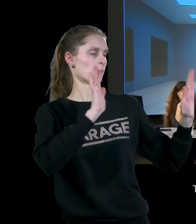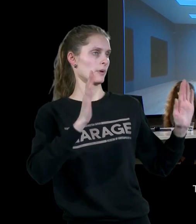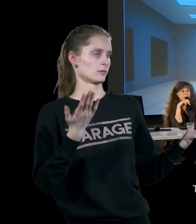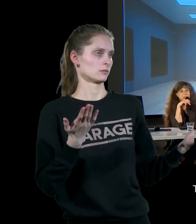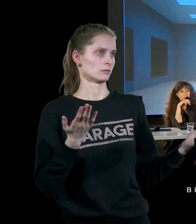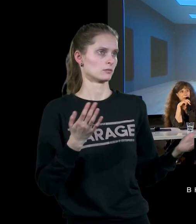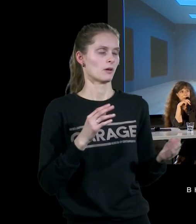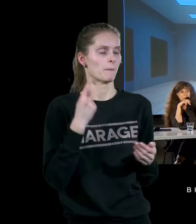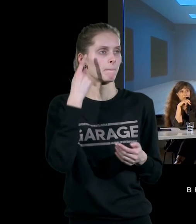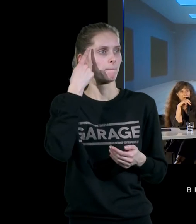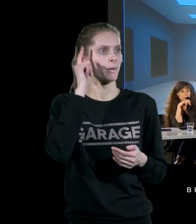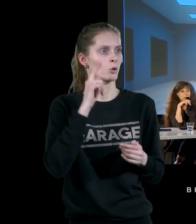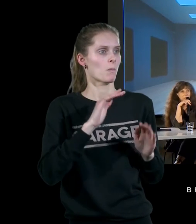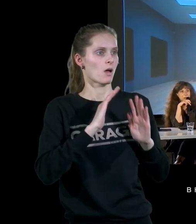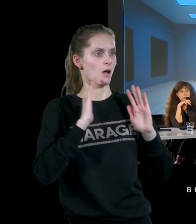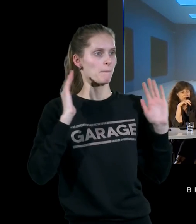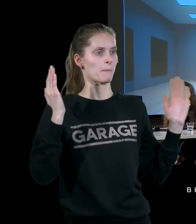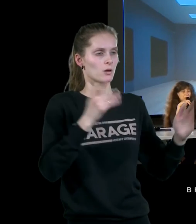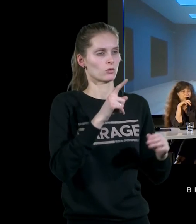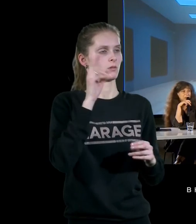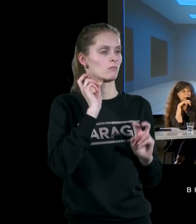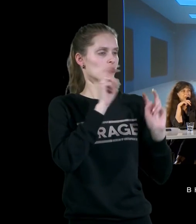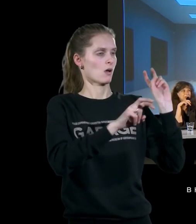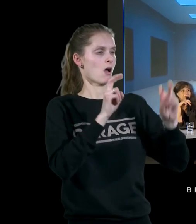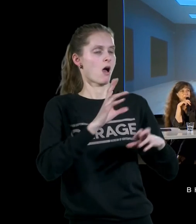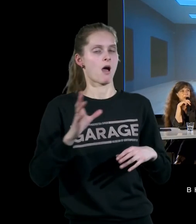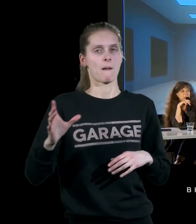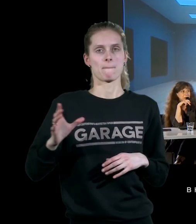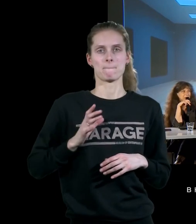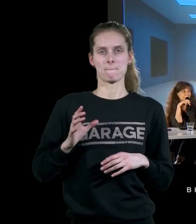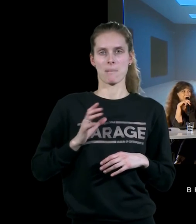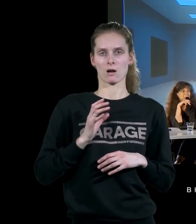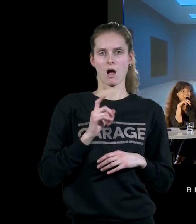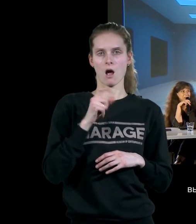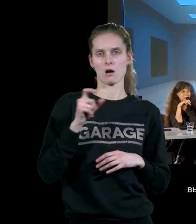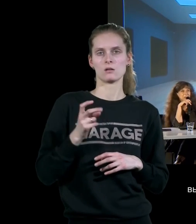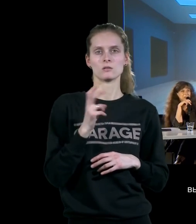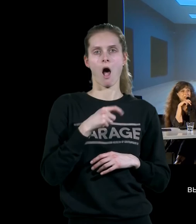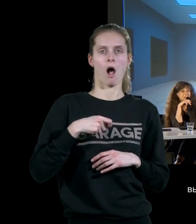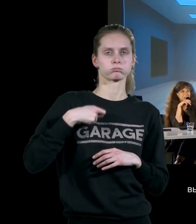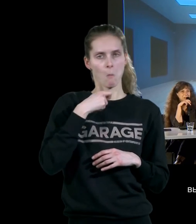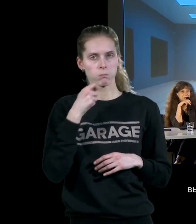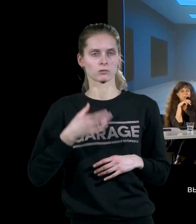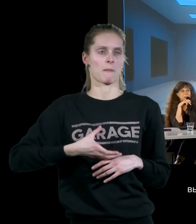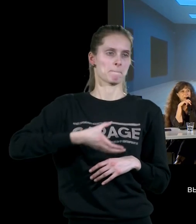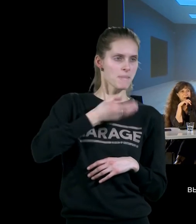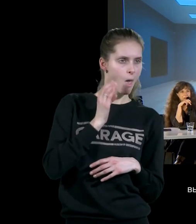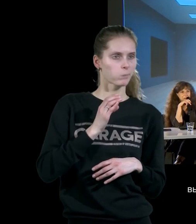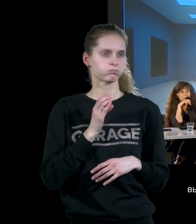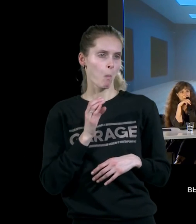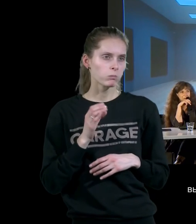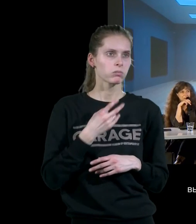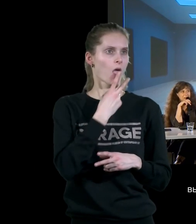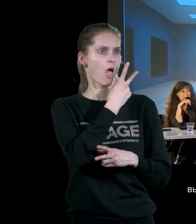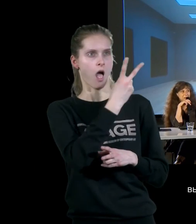для помещения, в котором богатые люди, дорогой ресторан светский, будут сидеть там, жевать, выпивать, а совершенно не медитировать